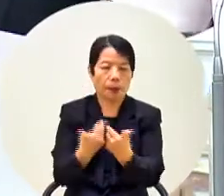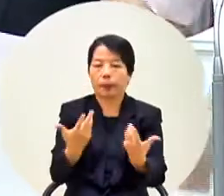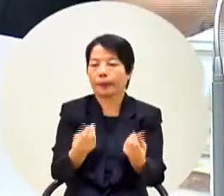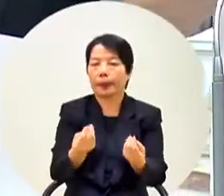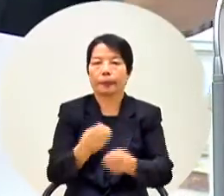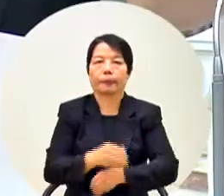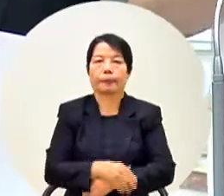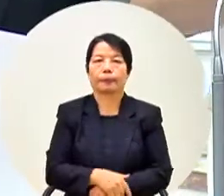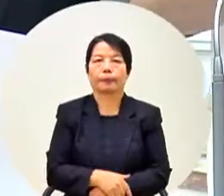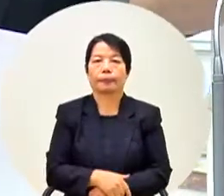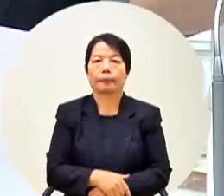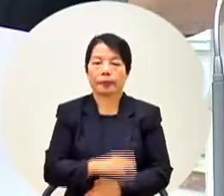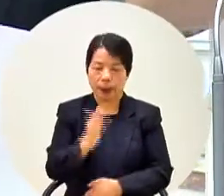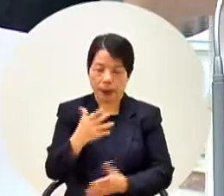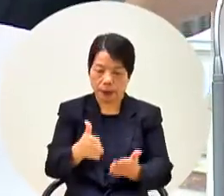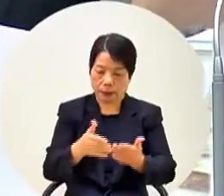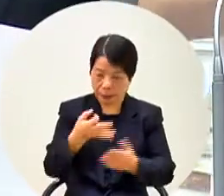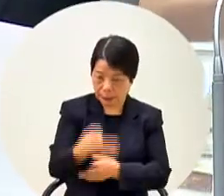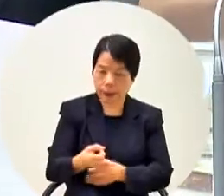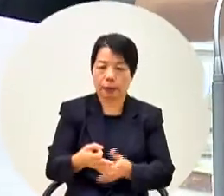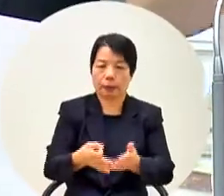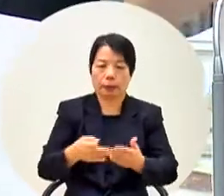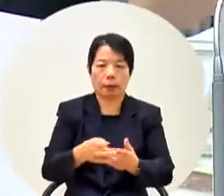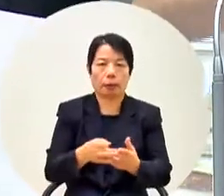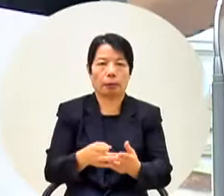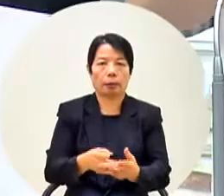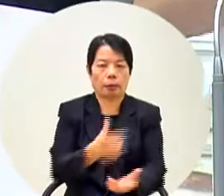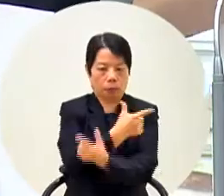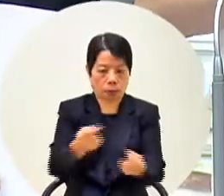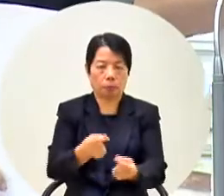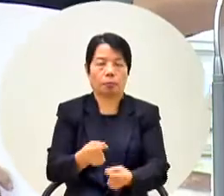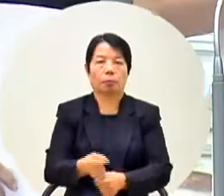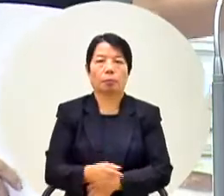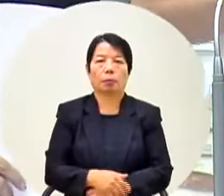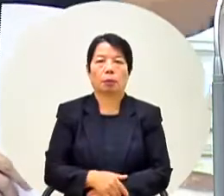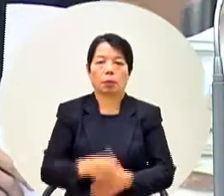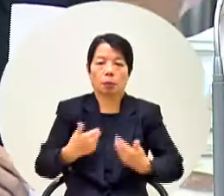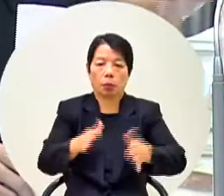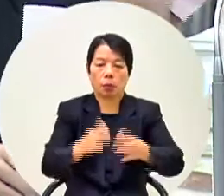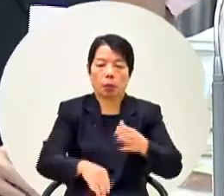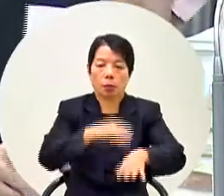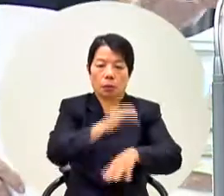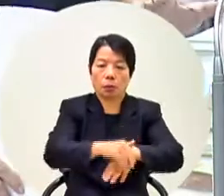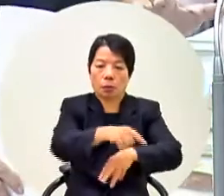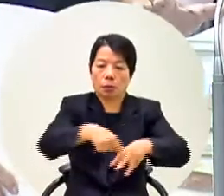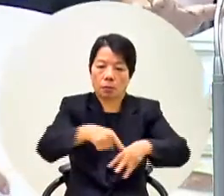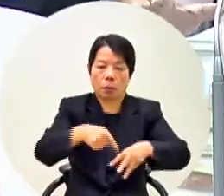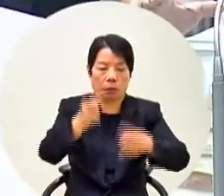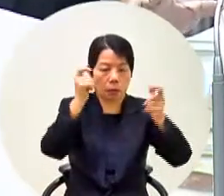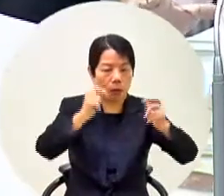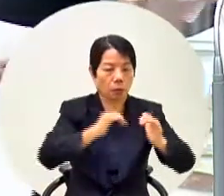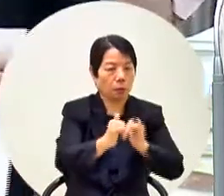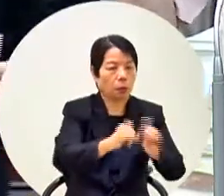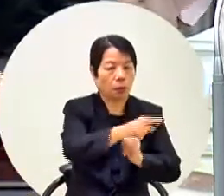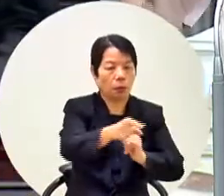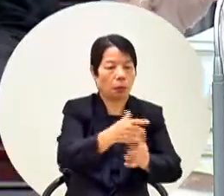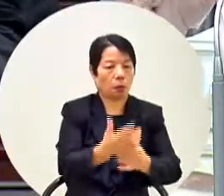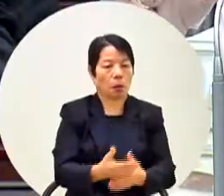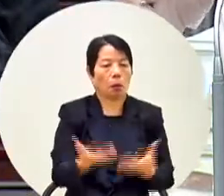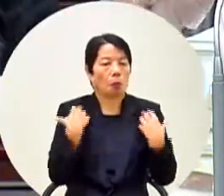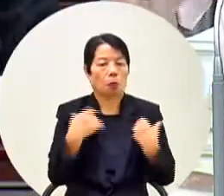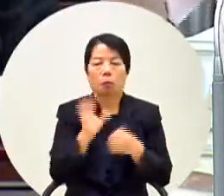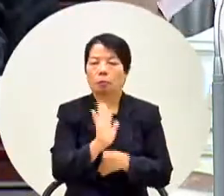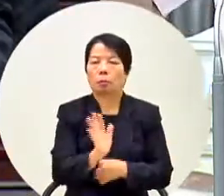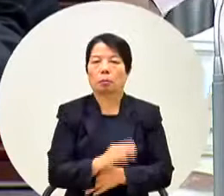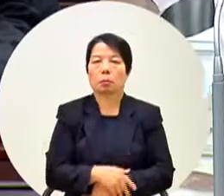哦，但是收费也合理。袂用的将这个成本拢予咱高雄市民来分摊，未来台